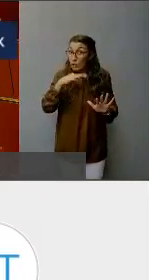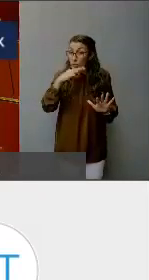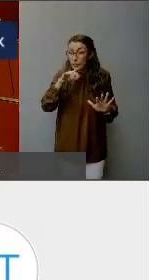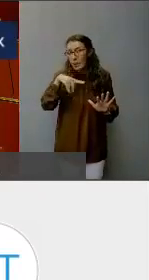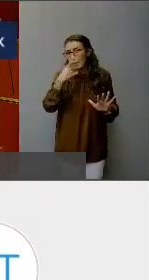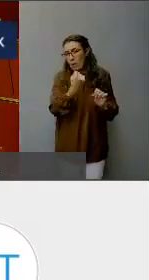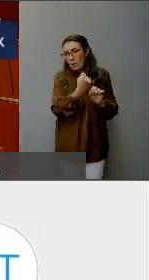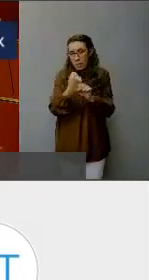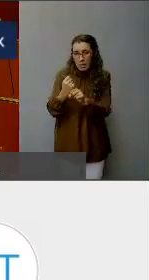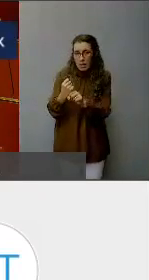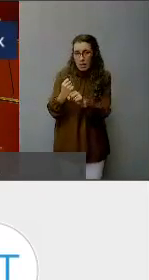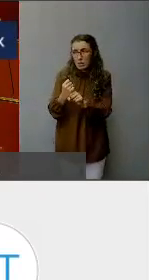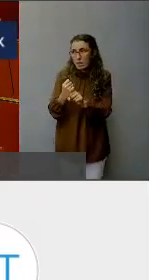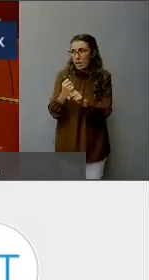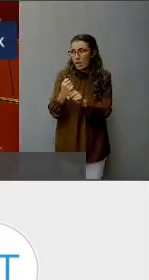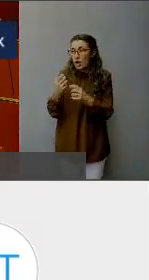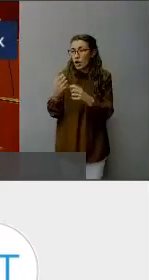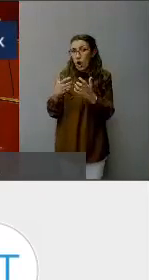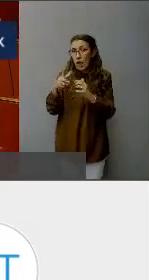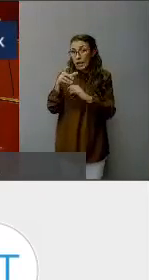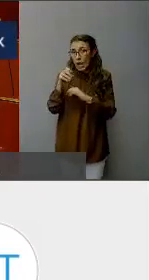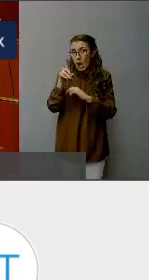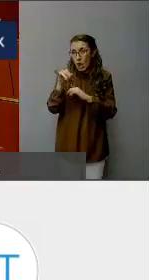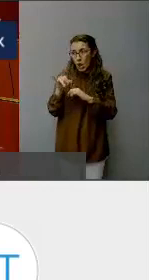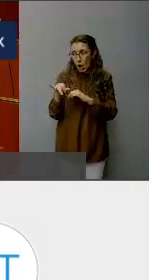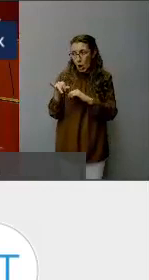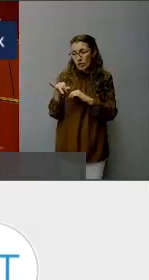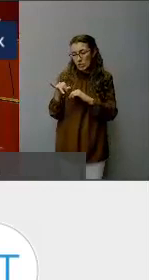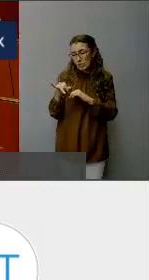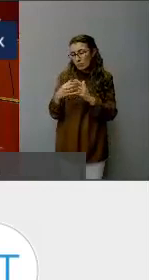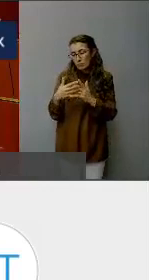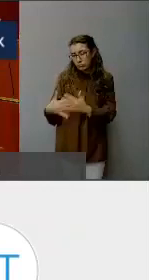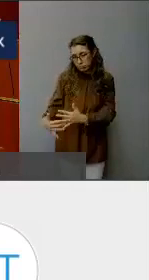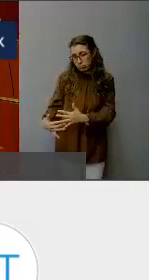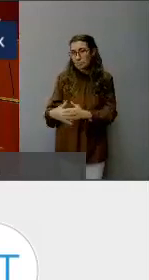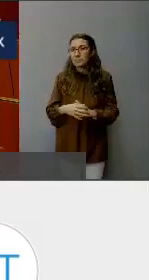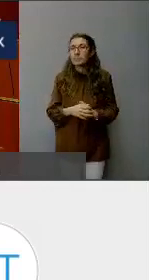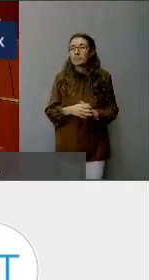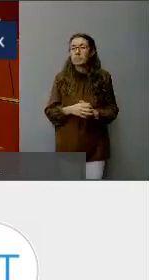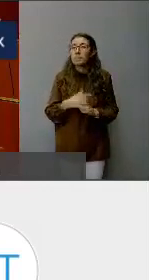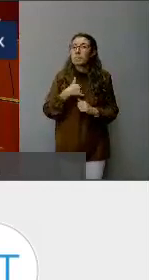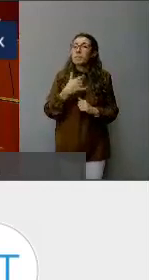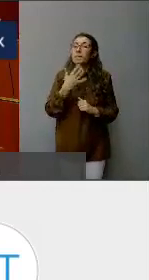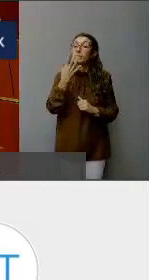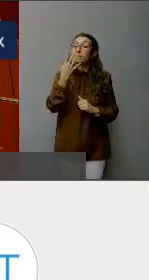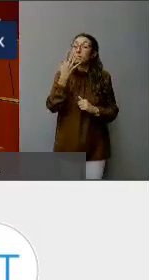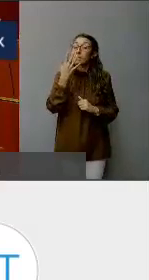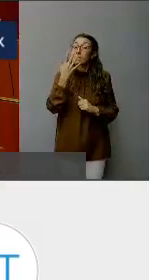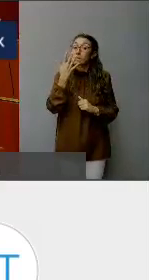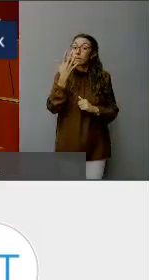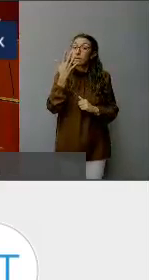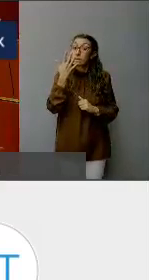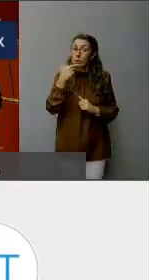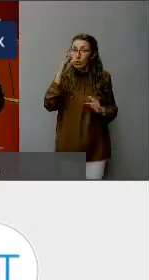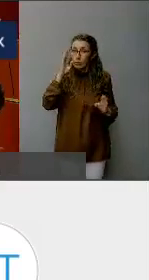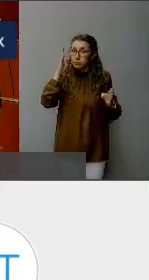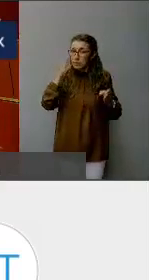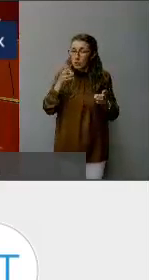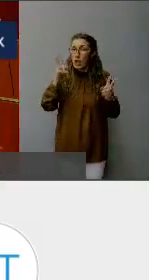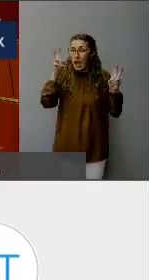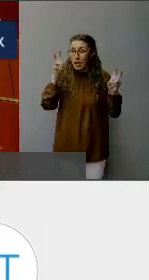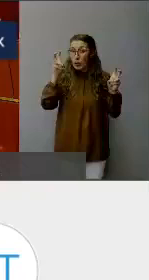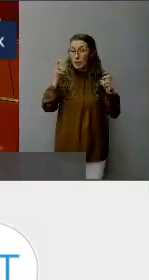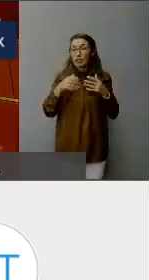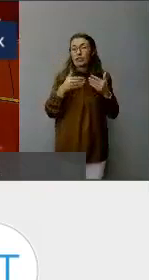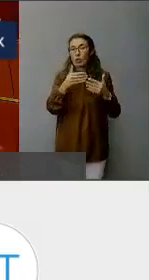parola alla collega lodi che mi seguirà e e vogliono mettere il punto sul tiro proprio dello